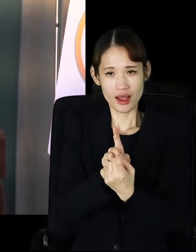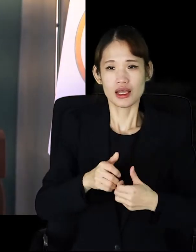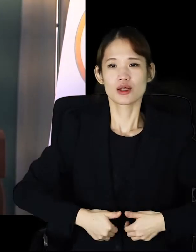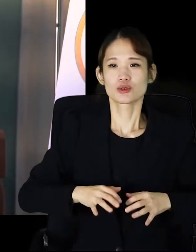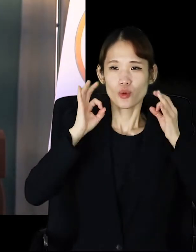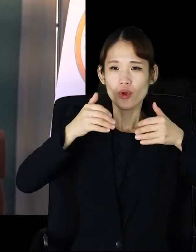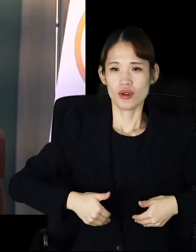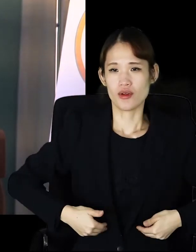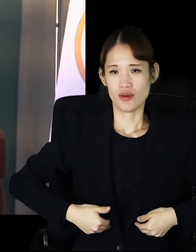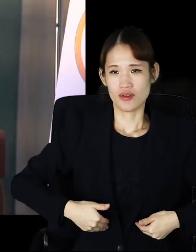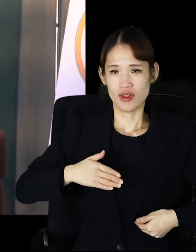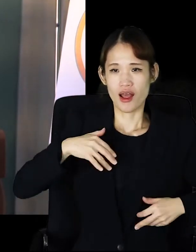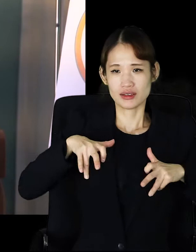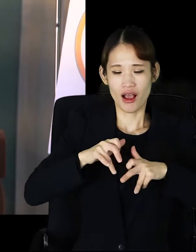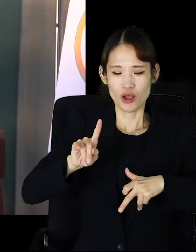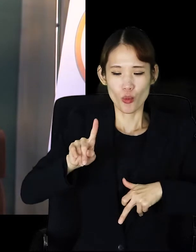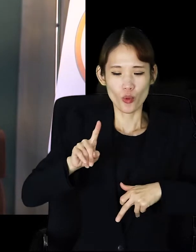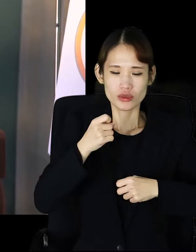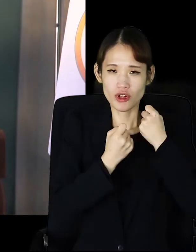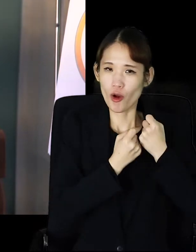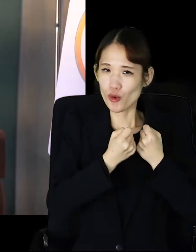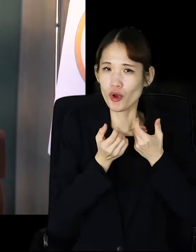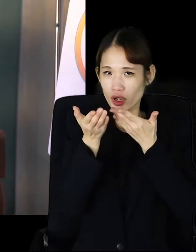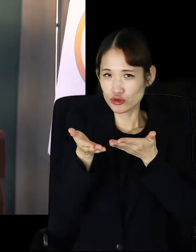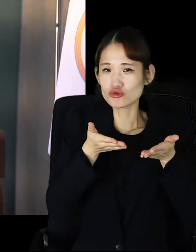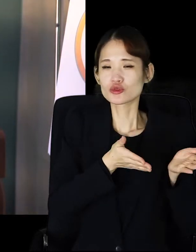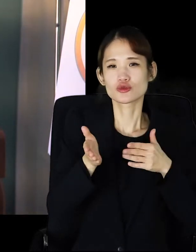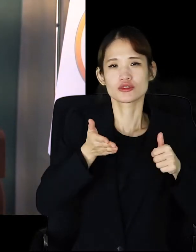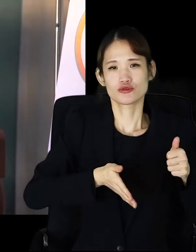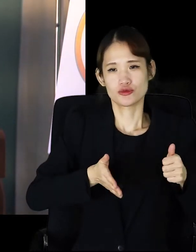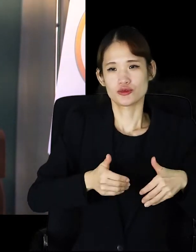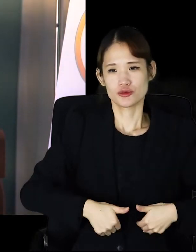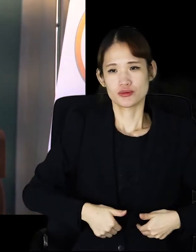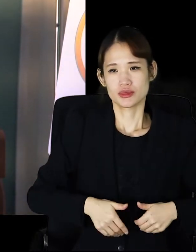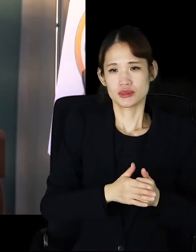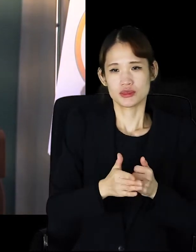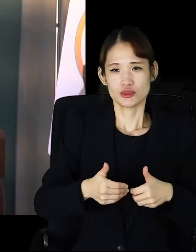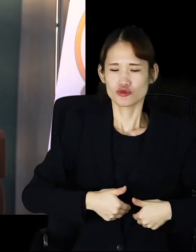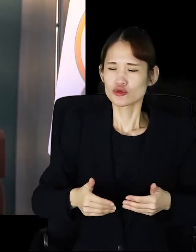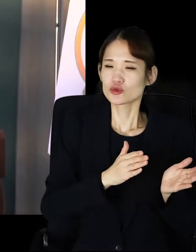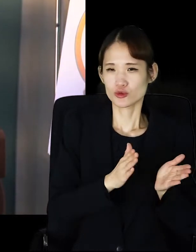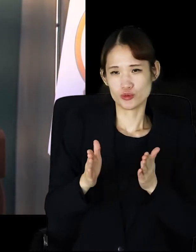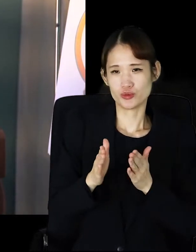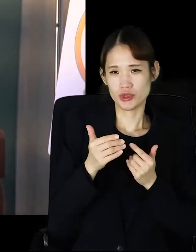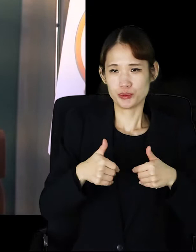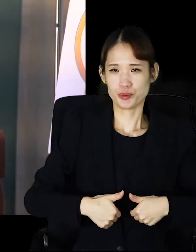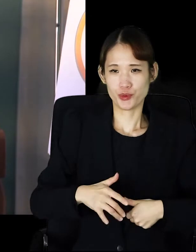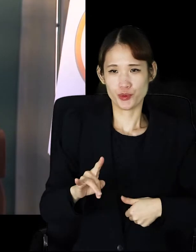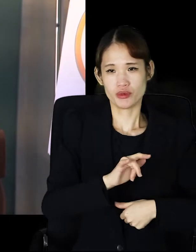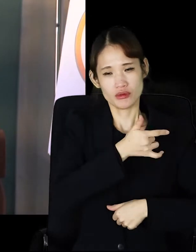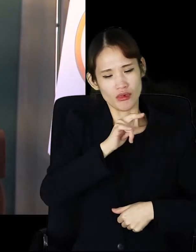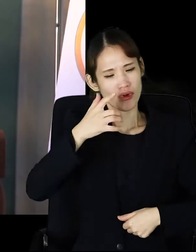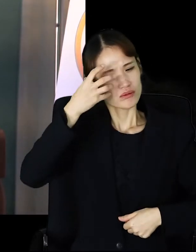먼저 준비를 하고 있어야 돼. 나의 장애는 어떤 건지 설명해줄 준비, 그리고 애들이 못 받아들였을 때 어떡하지에 대한 준비를 하고 있어야 되는 게